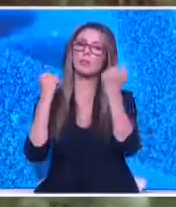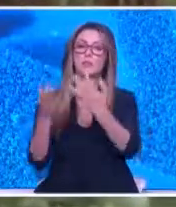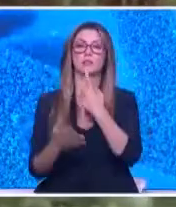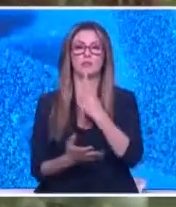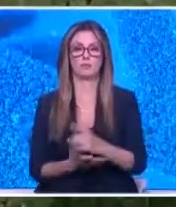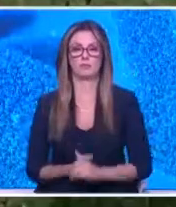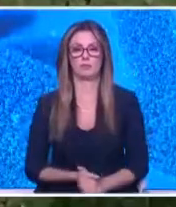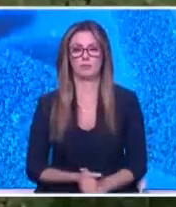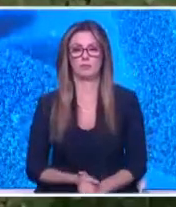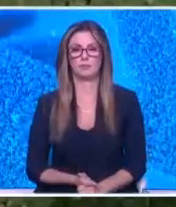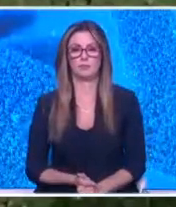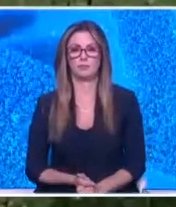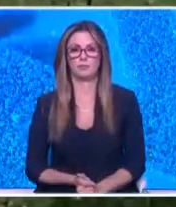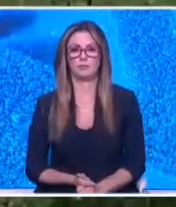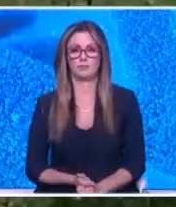diledi.